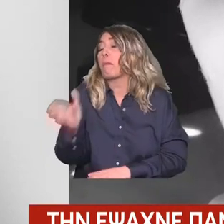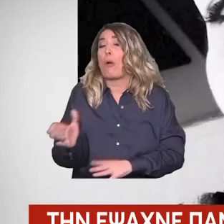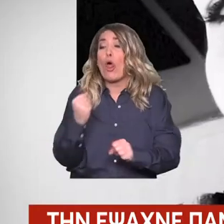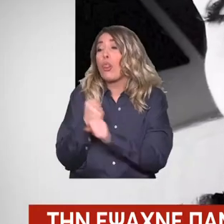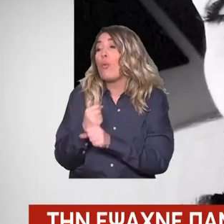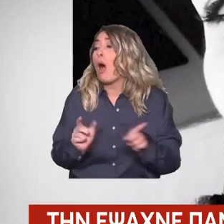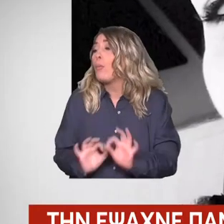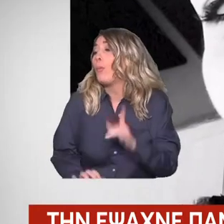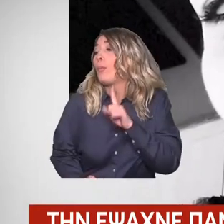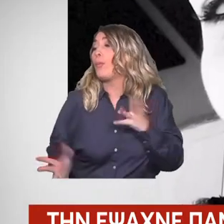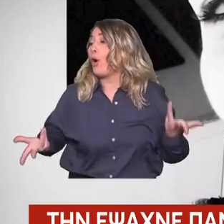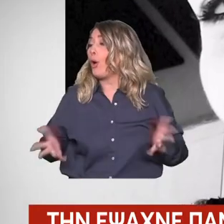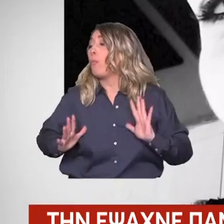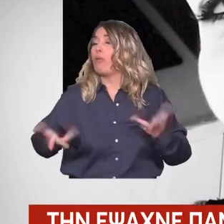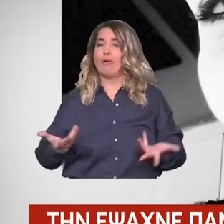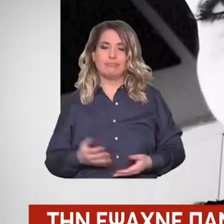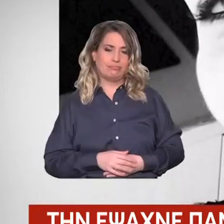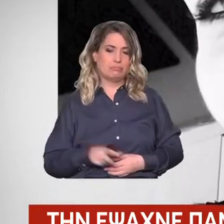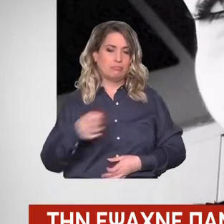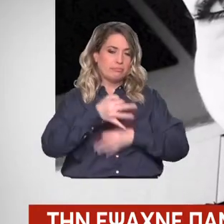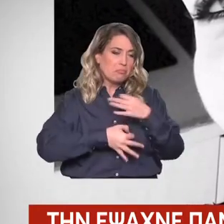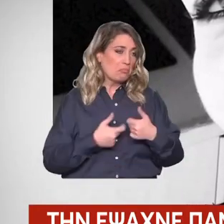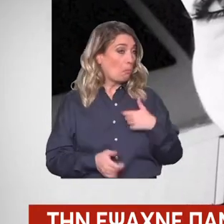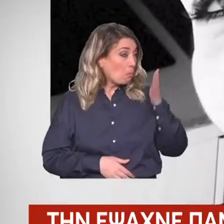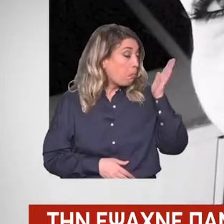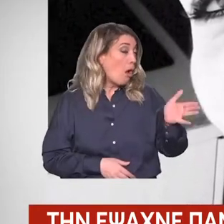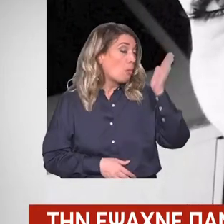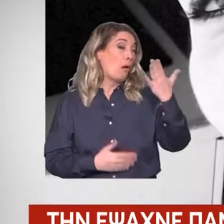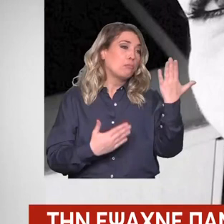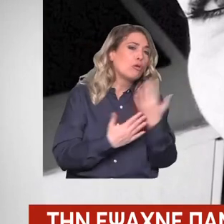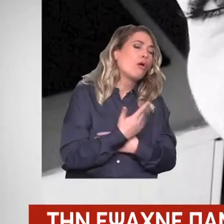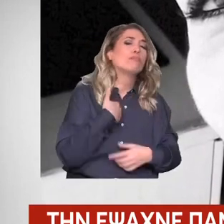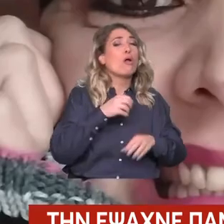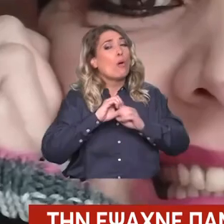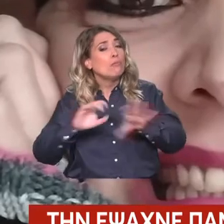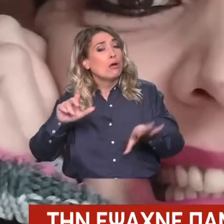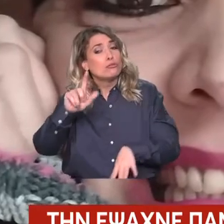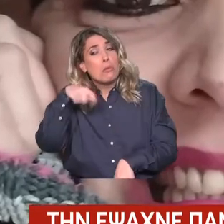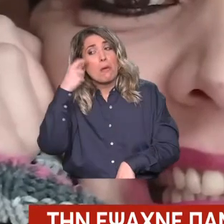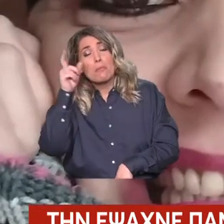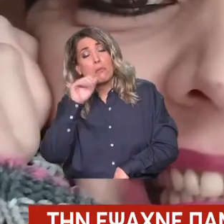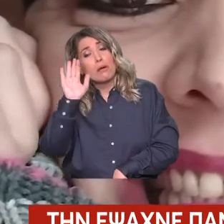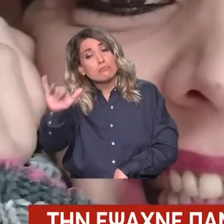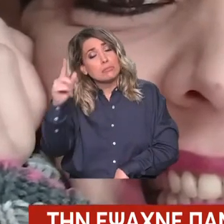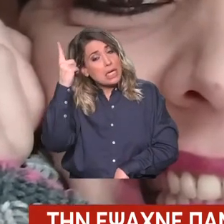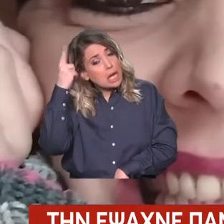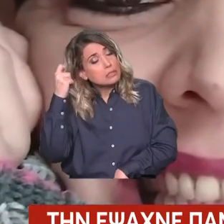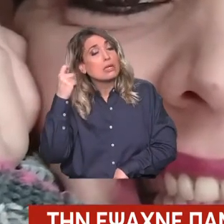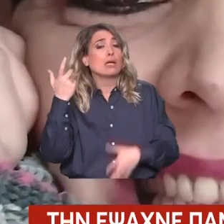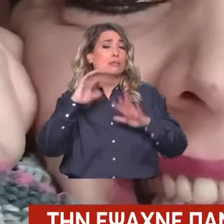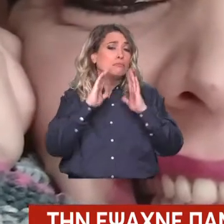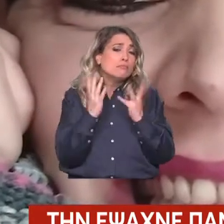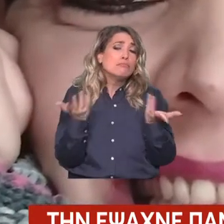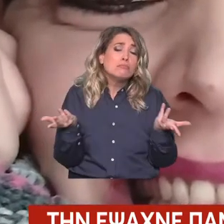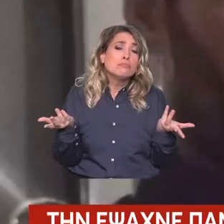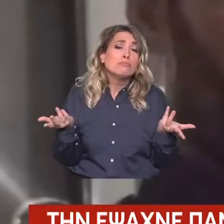κινητό παραμένει κλειστό από το πρωί. Και ενημερώνω την οικογένειά της, ξέροντας σύμφωνα με το τελευταίο μήνυμα που έχει στείλει σε μένα